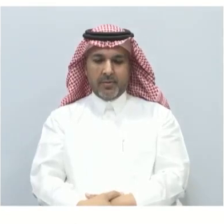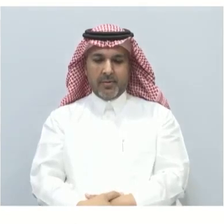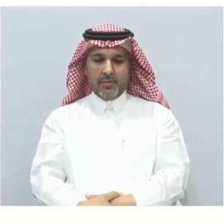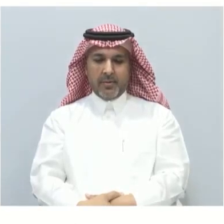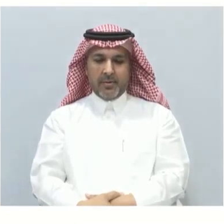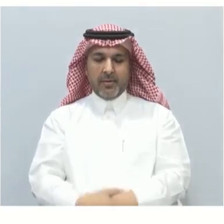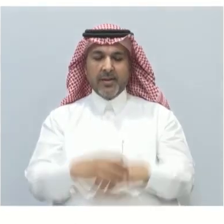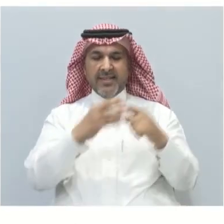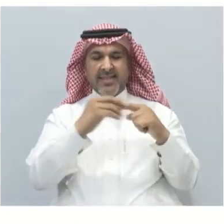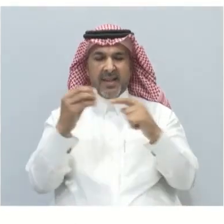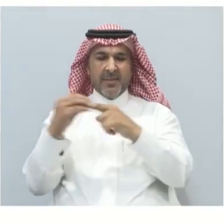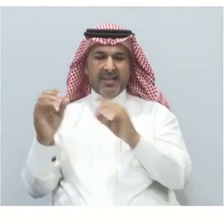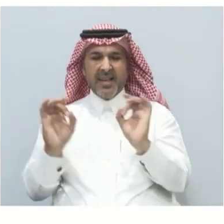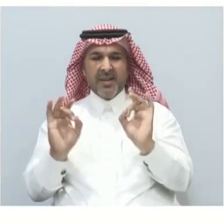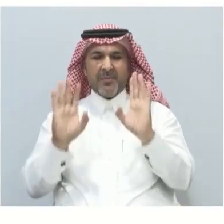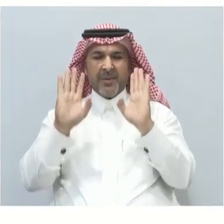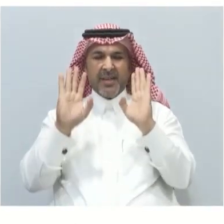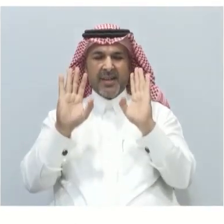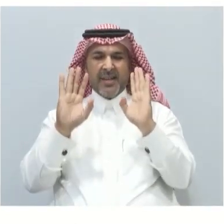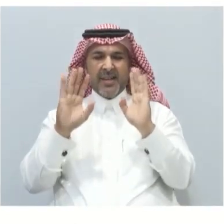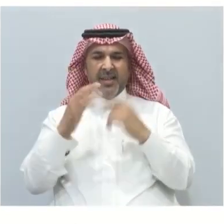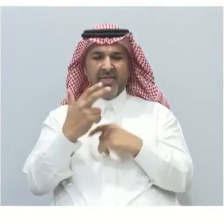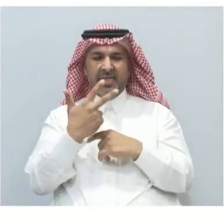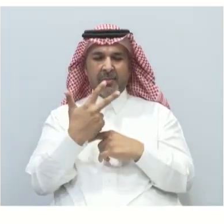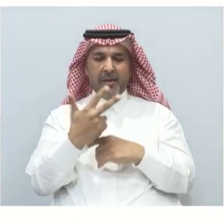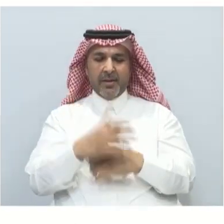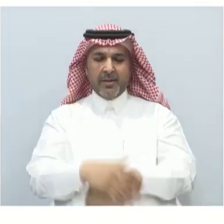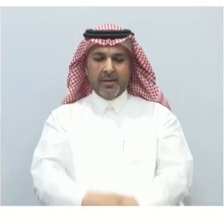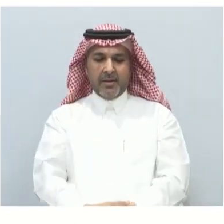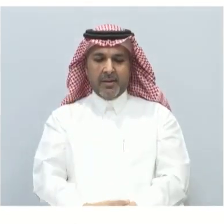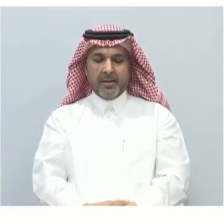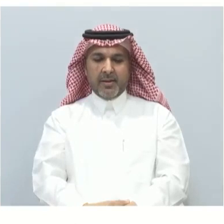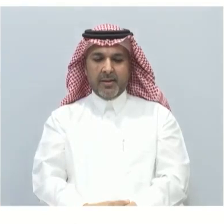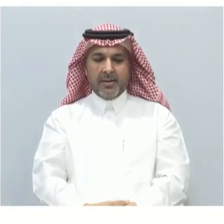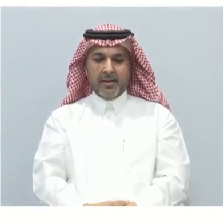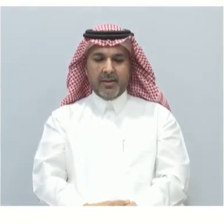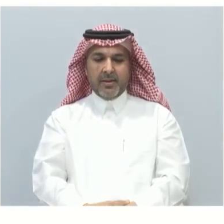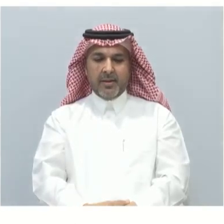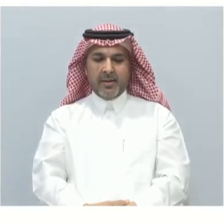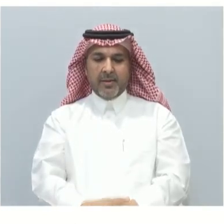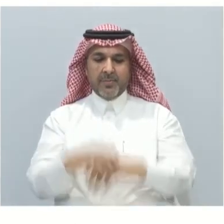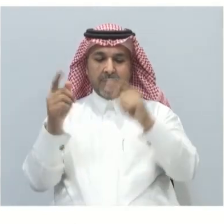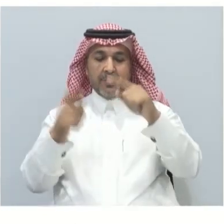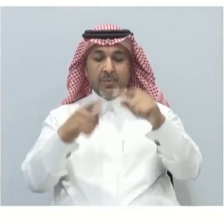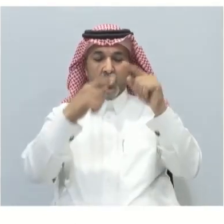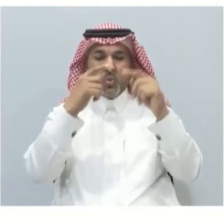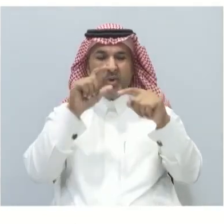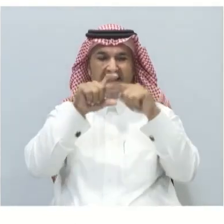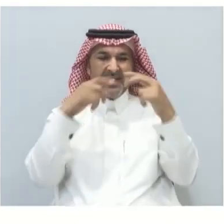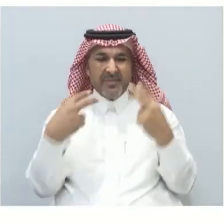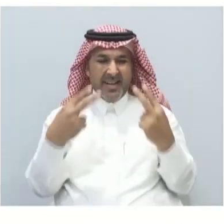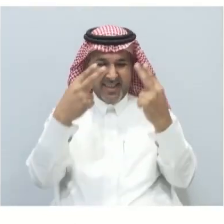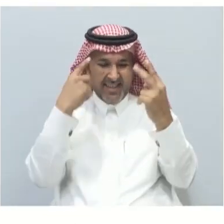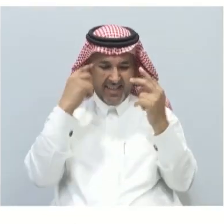السالب مع السالب بيروحون هنا بيصير موجب ولو قسمت الطرفين على اين بيطلع معك